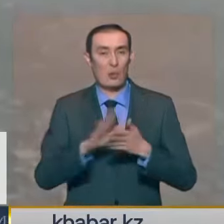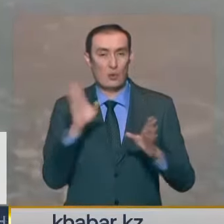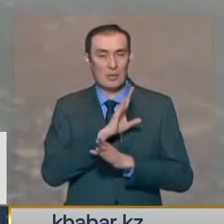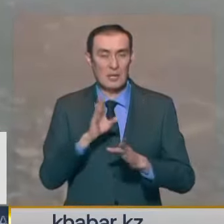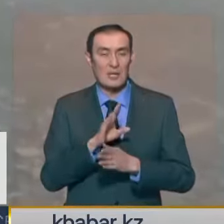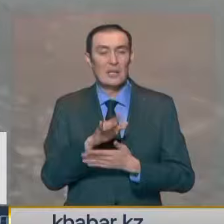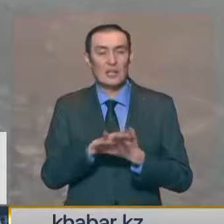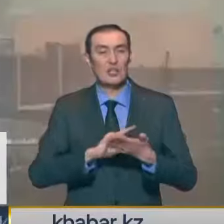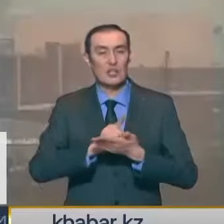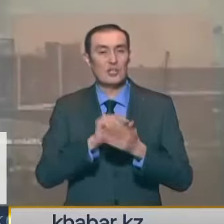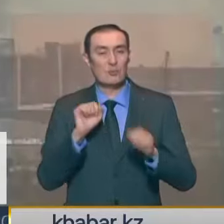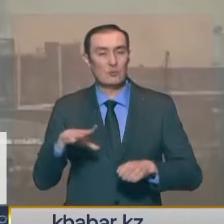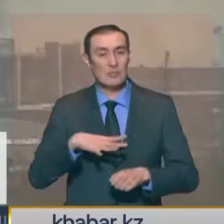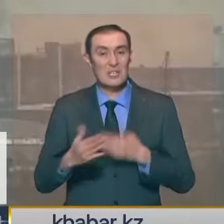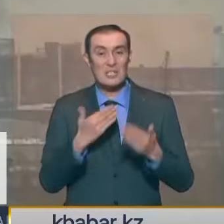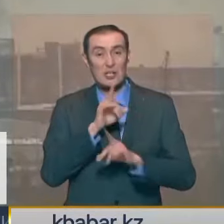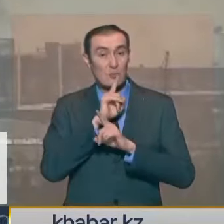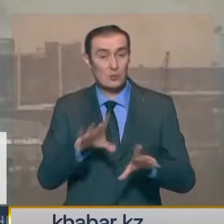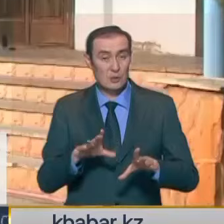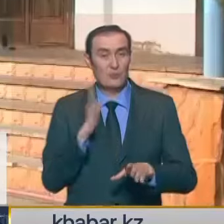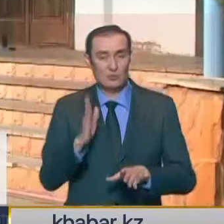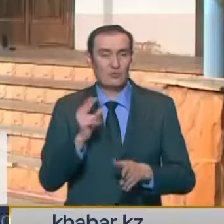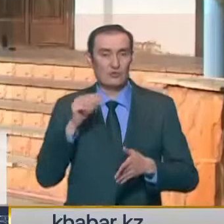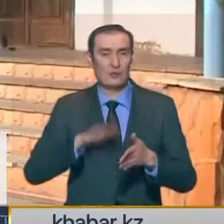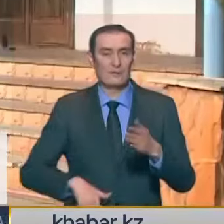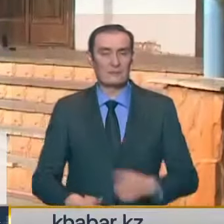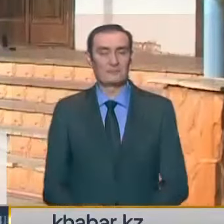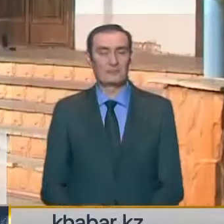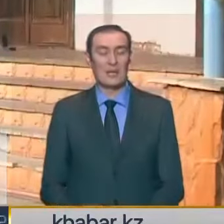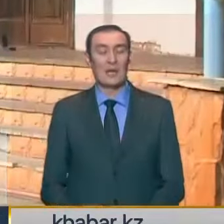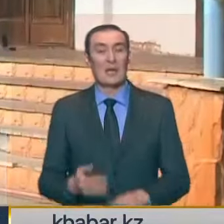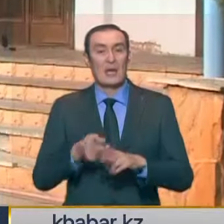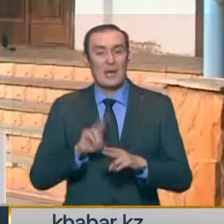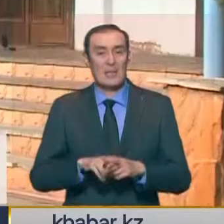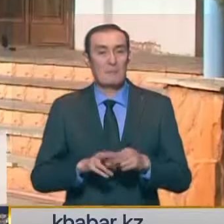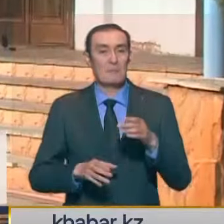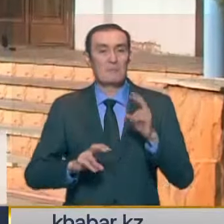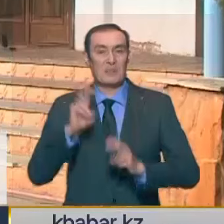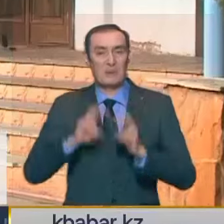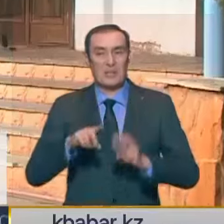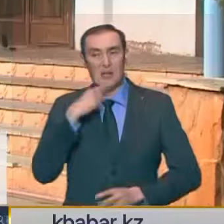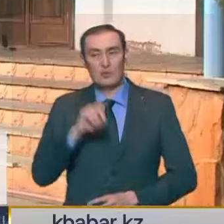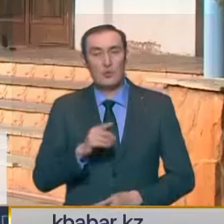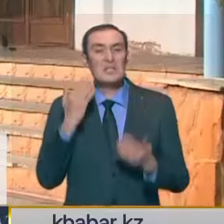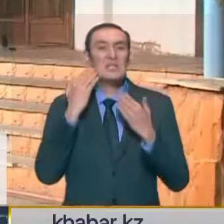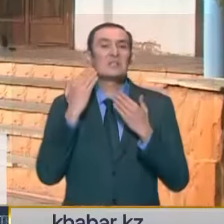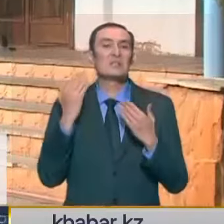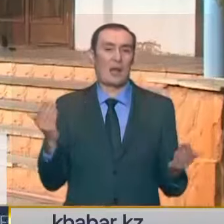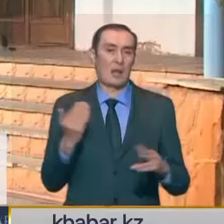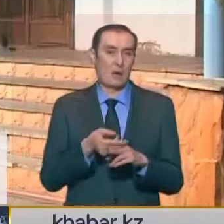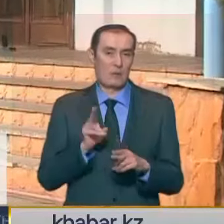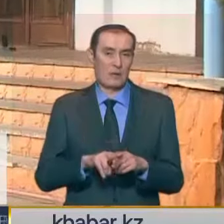уставшим Дат могут грозить штрафы данные предприятия мотивируют тем что якобы они не знали об